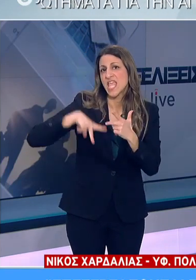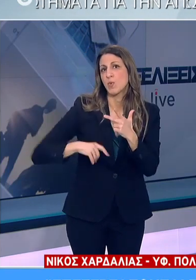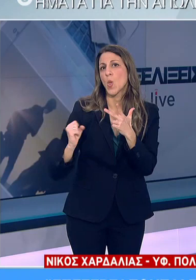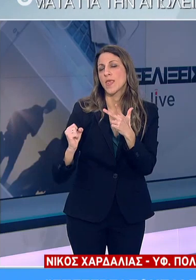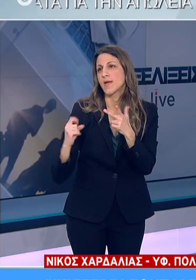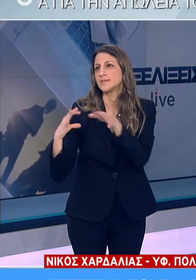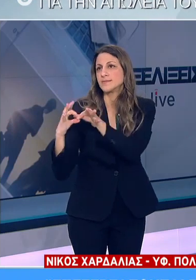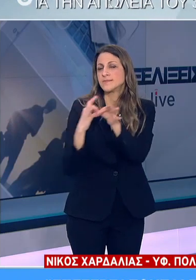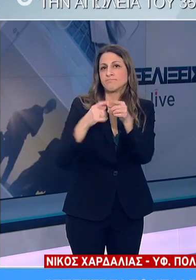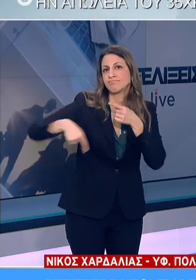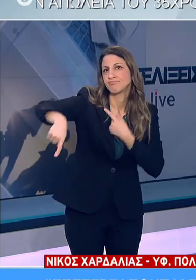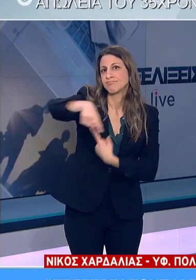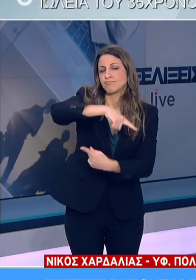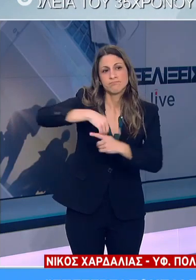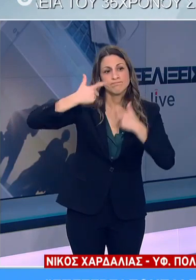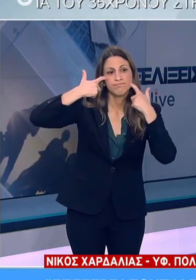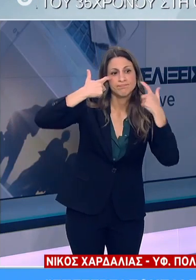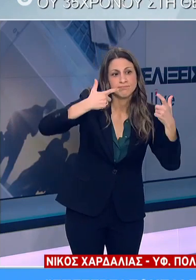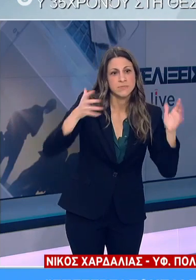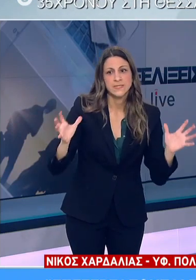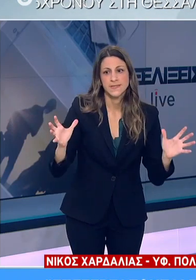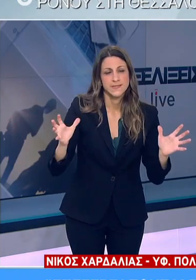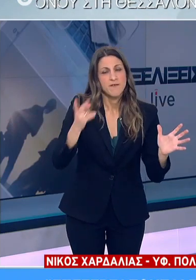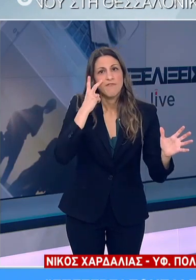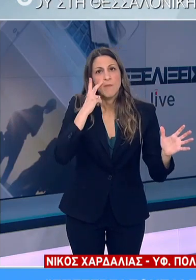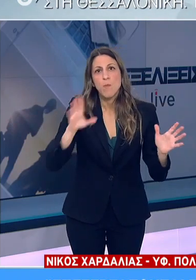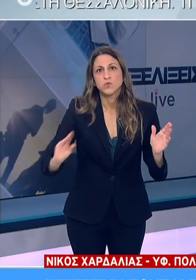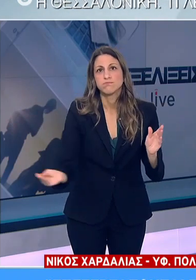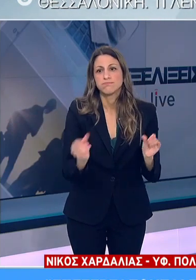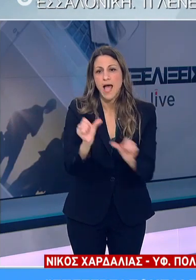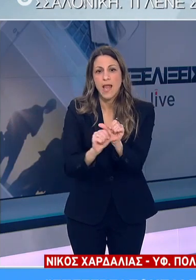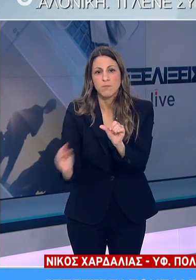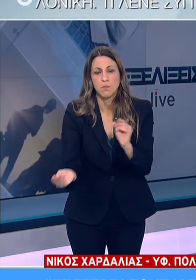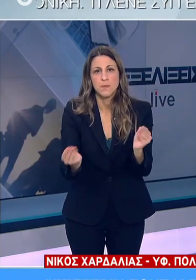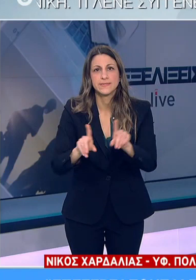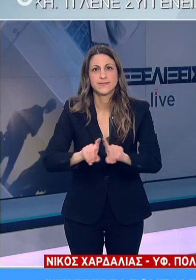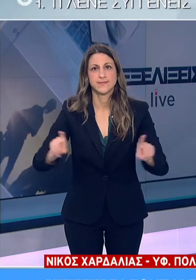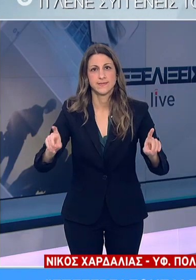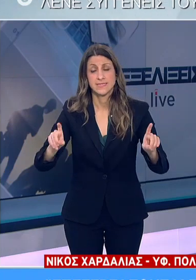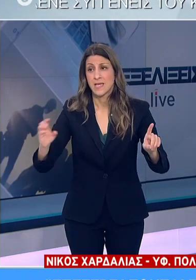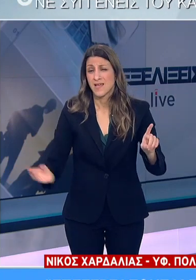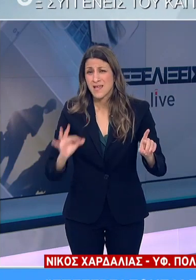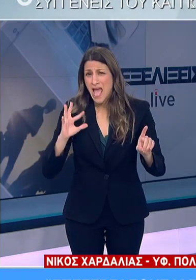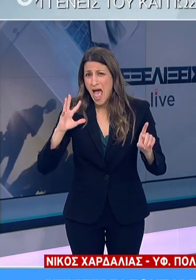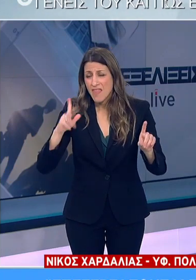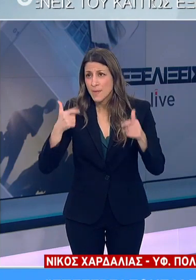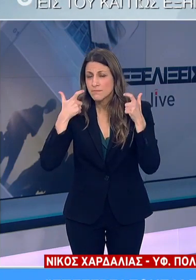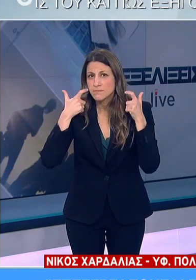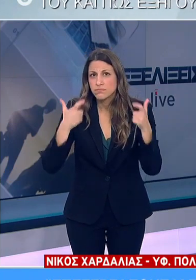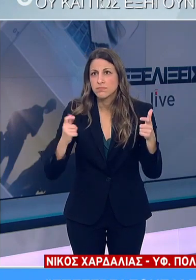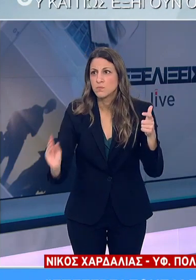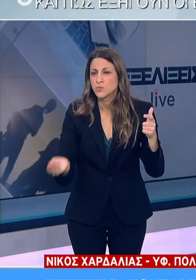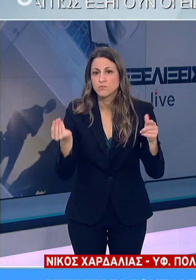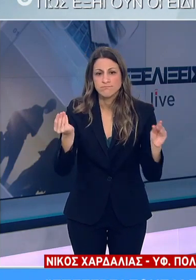πραγματικά δεδομένα και αντιλαμβάνεστε ότι όλη αυτή η κατάσταση είναι μια δυναμική κατάσταση στην οποία κάθε νέο δεδομένο μας βοηθάει να